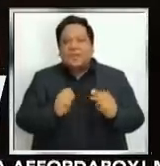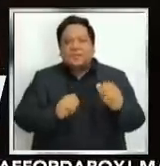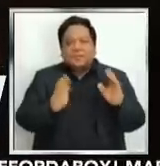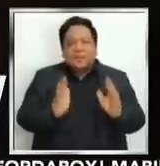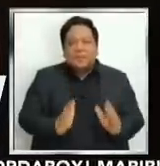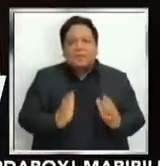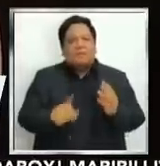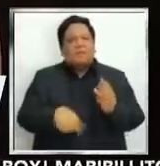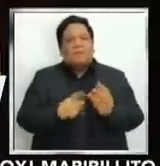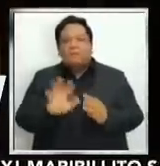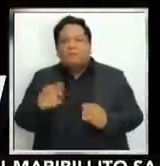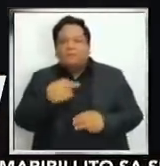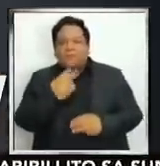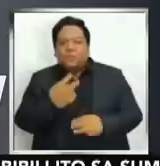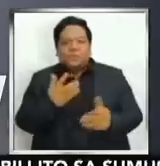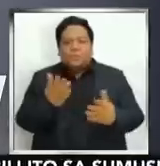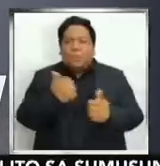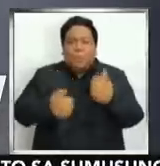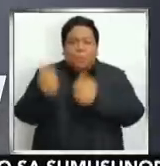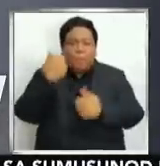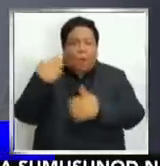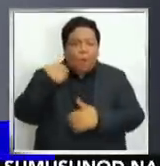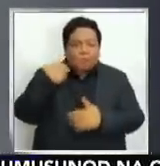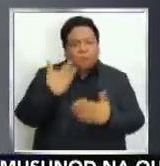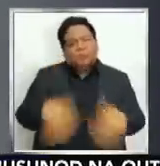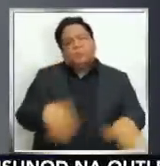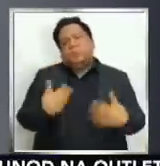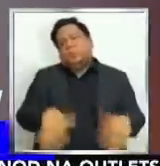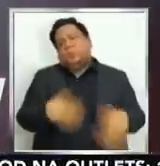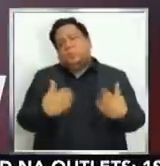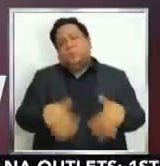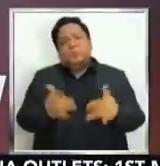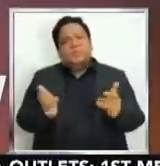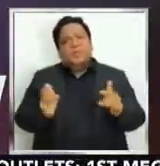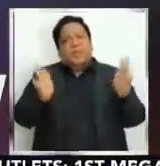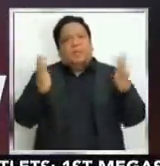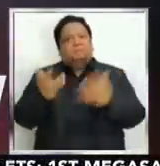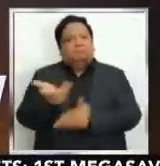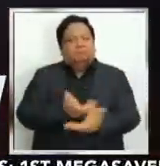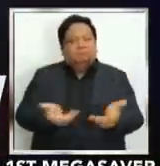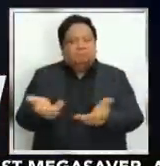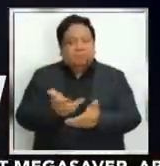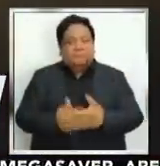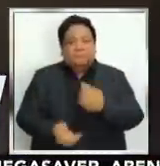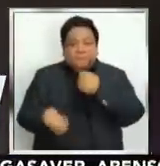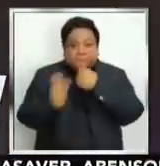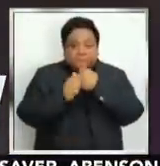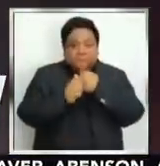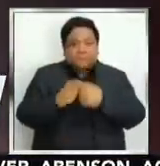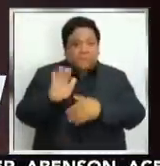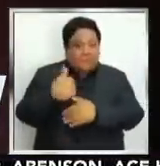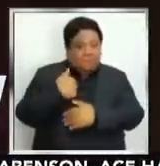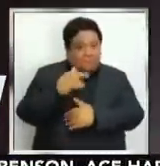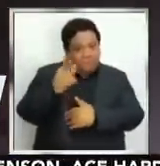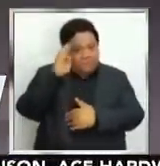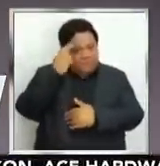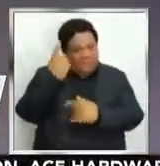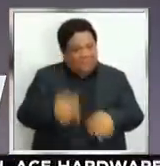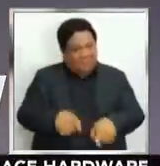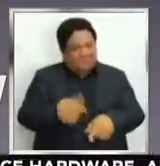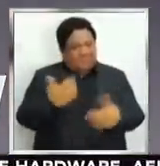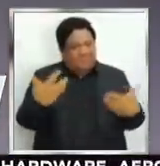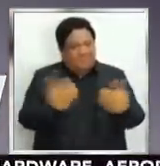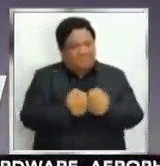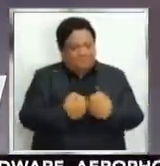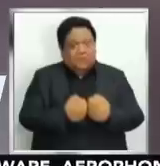nila. Ang gaan-gaan. May paalala rin si Vice kasunod ng kinasangkutang road accident kamakailan. Magsilbi raw